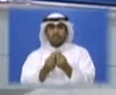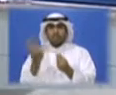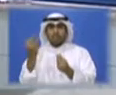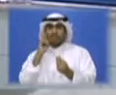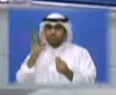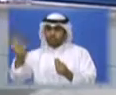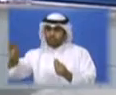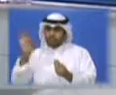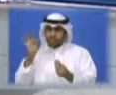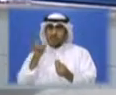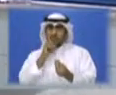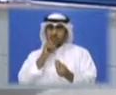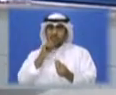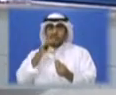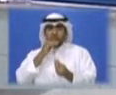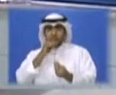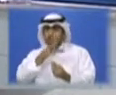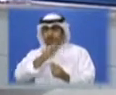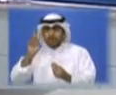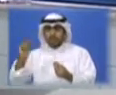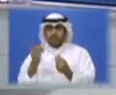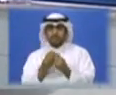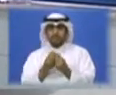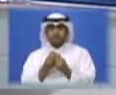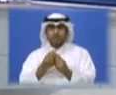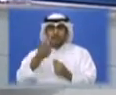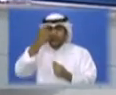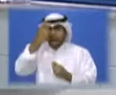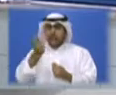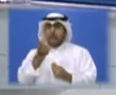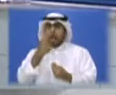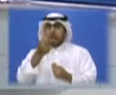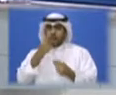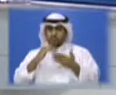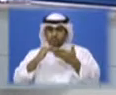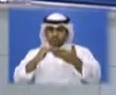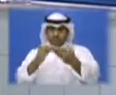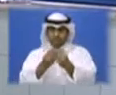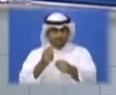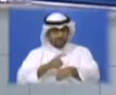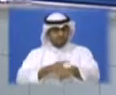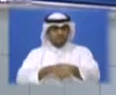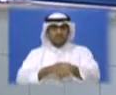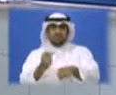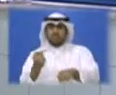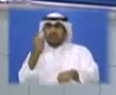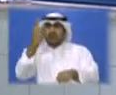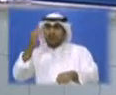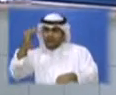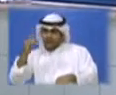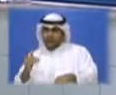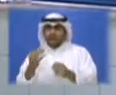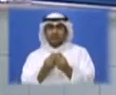الأم وايد مهم، لأن إحنا دورنا إذا عالجنا لمدة 45 دقيقة مثلا نقول ماكسيمم أو ساعة،